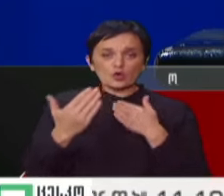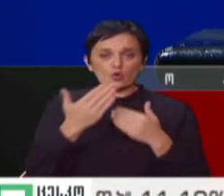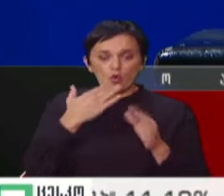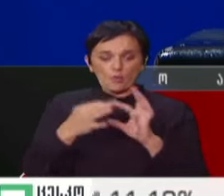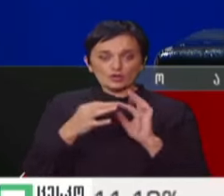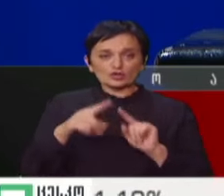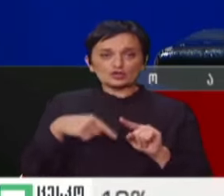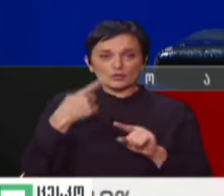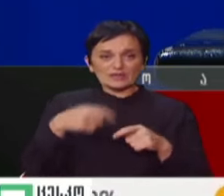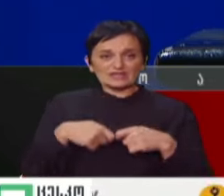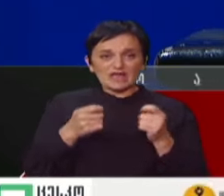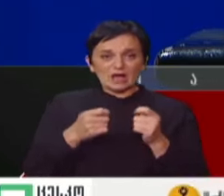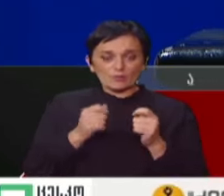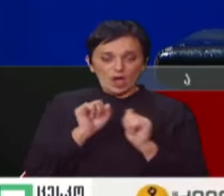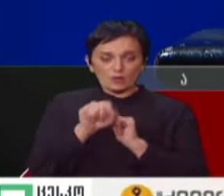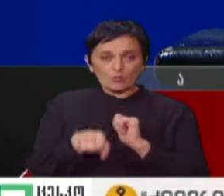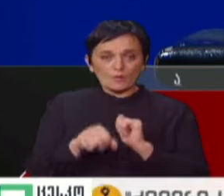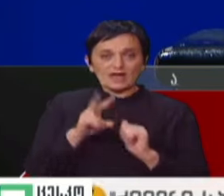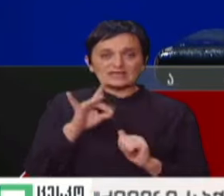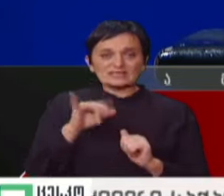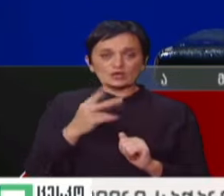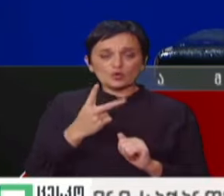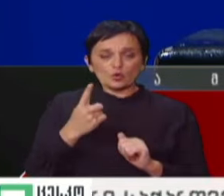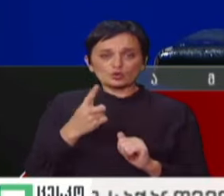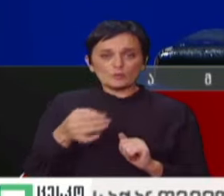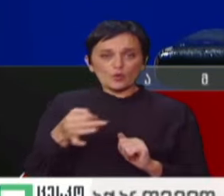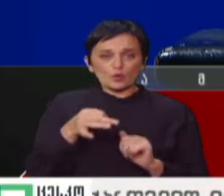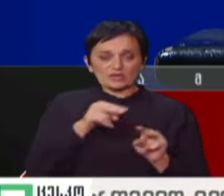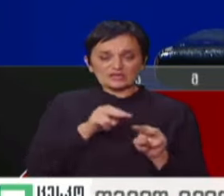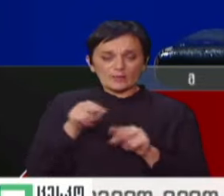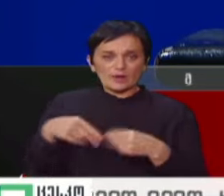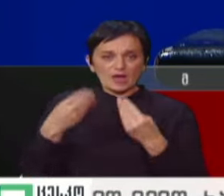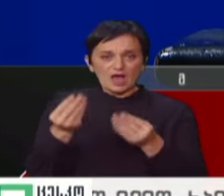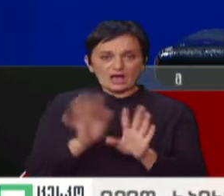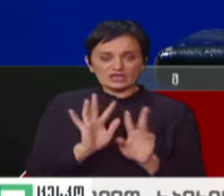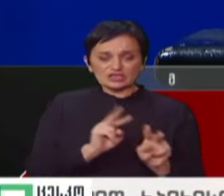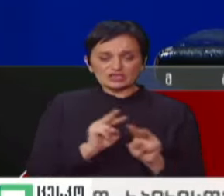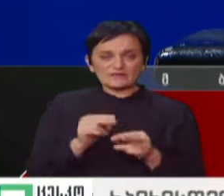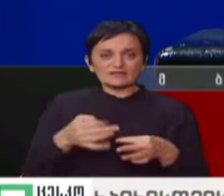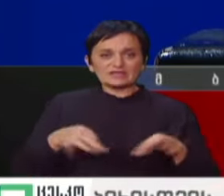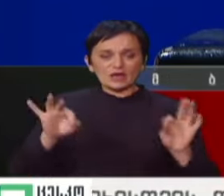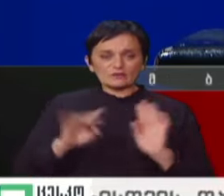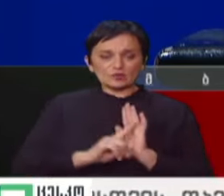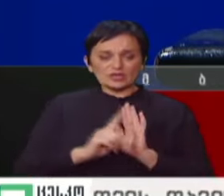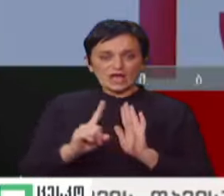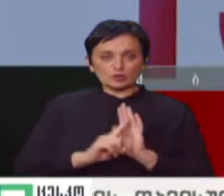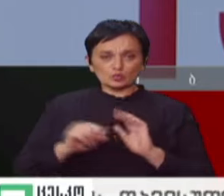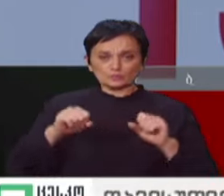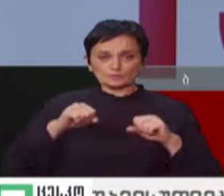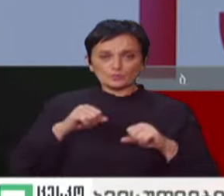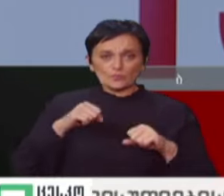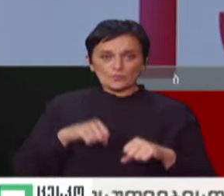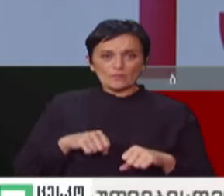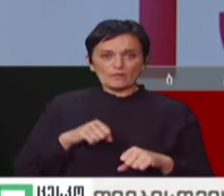da shemdgom es dargveba aqmoiqvra tsanisis 21 ubanze damqvrobels arazlevdnen daqvrobis da tavisuplat gadaadgilebis uplebas